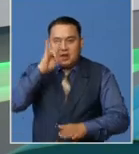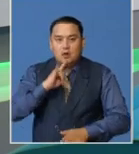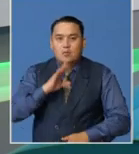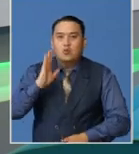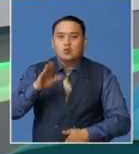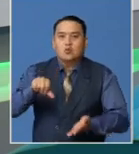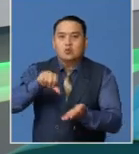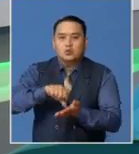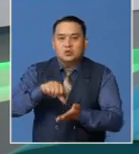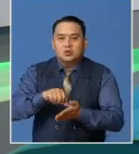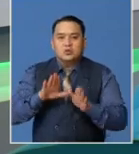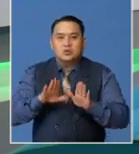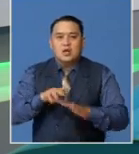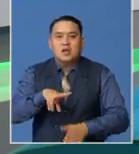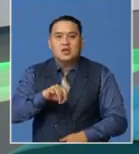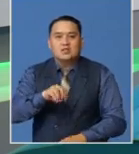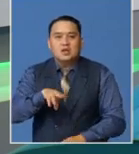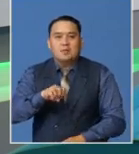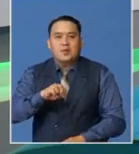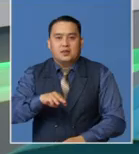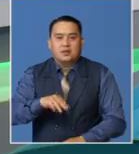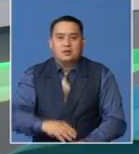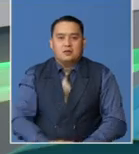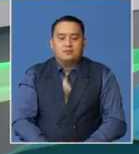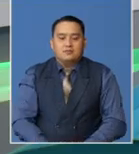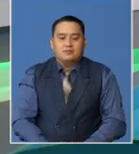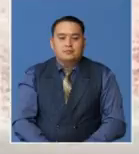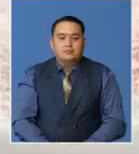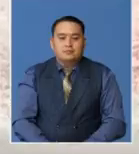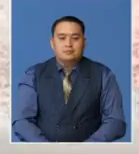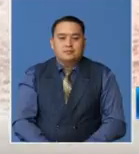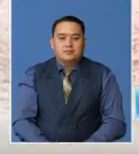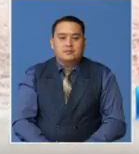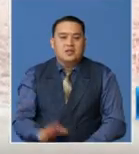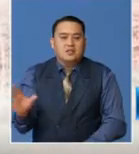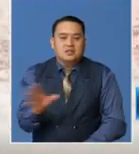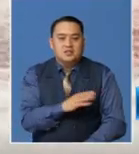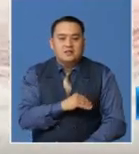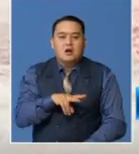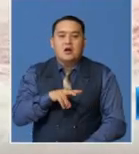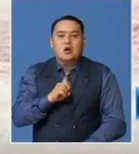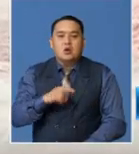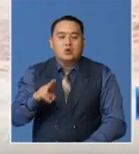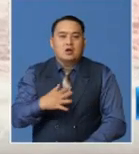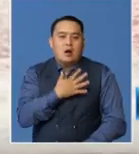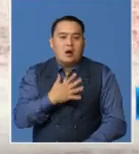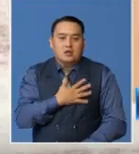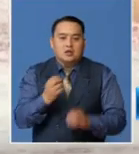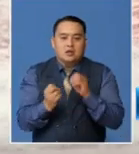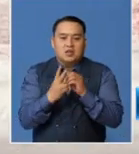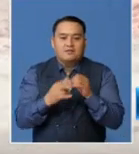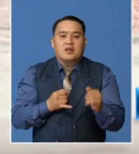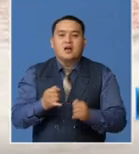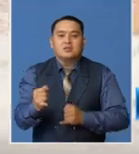казахстан будет представлен только элизабет турсунбаева всего на лед в канадском лаваль и выйдут 12